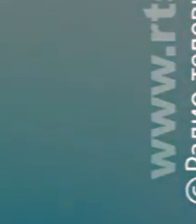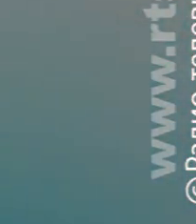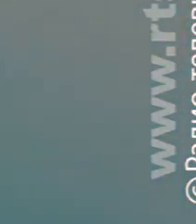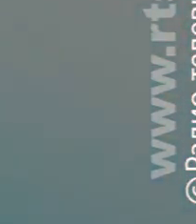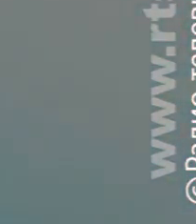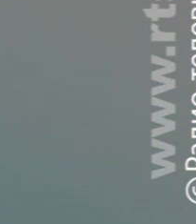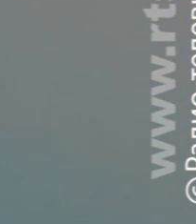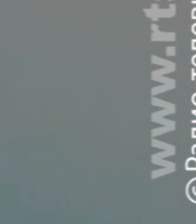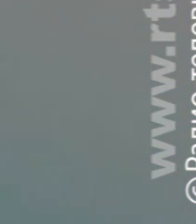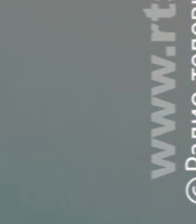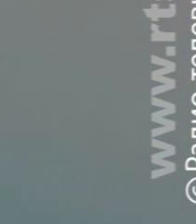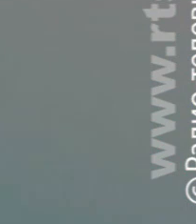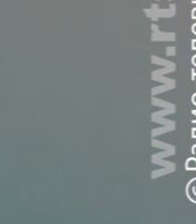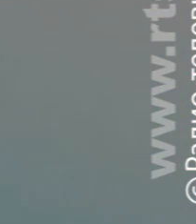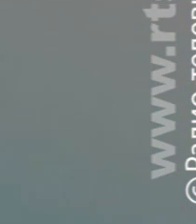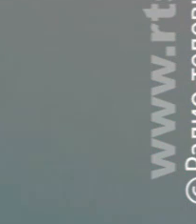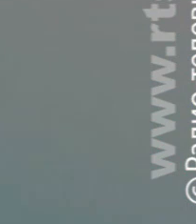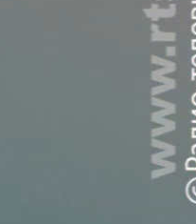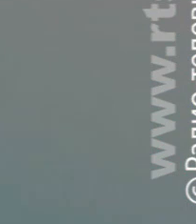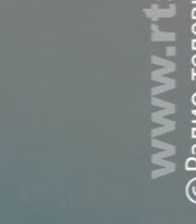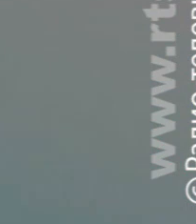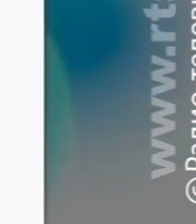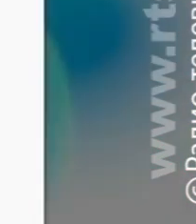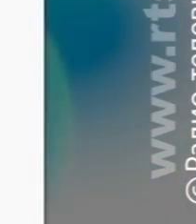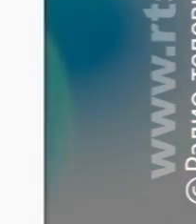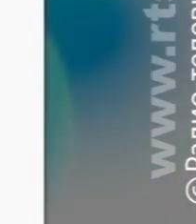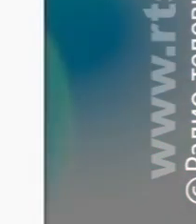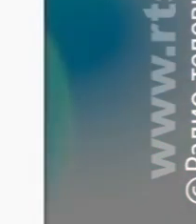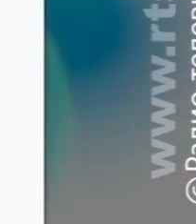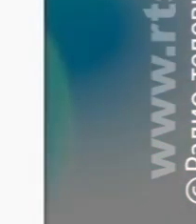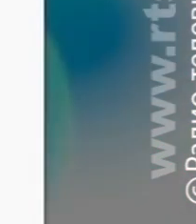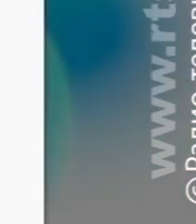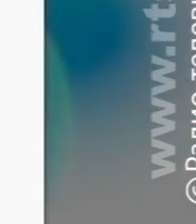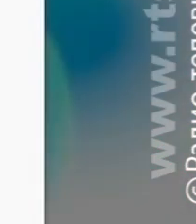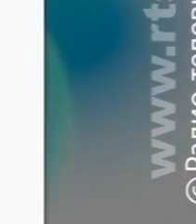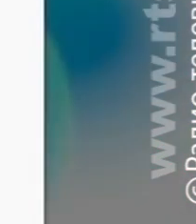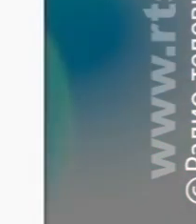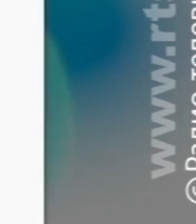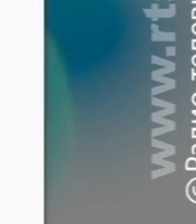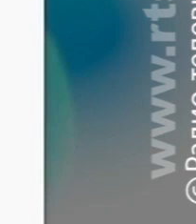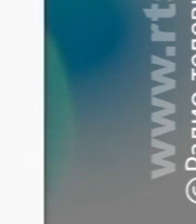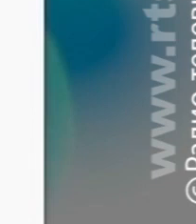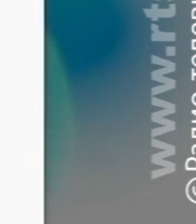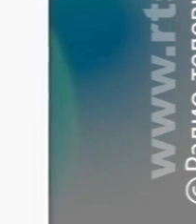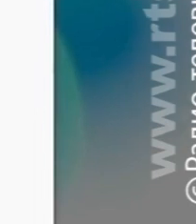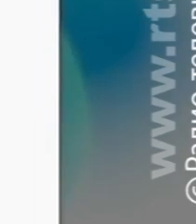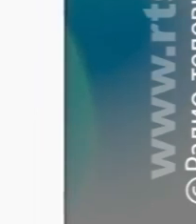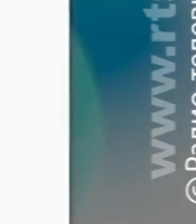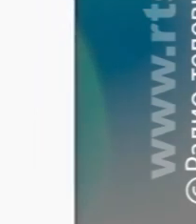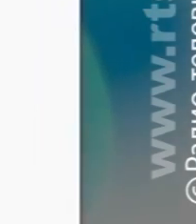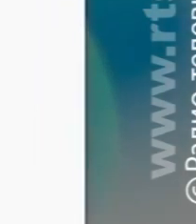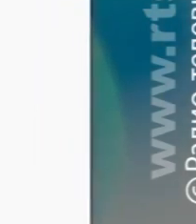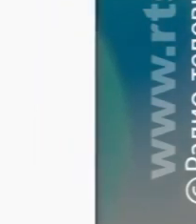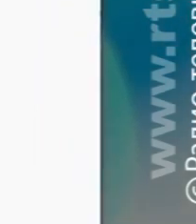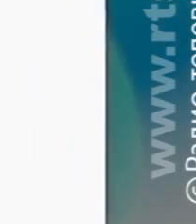opciju Prijavite se. Kliknite na nju. Otvorit će vam se ovaj prozor. Potrebno je da